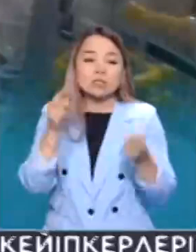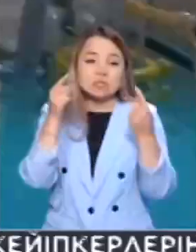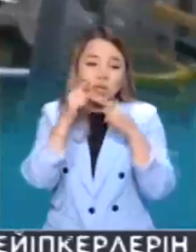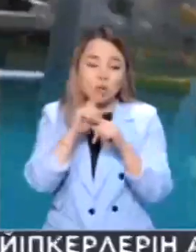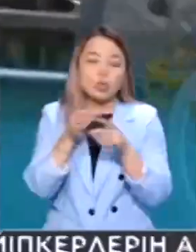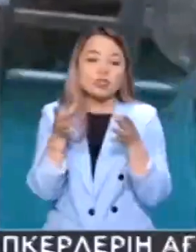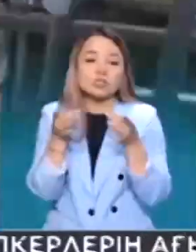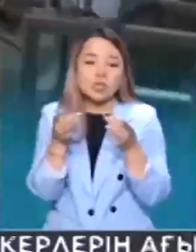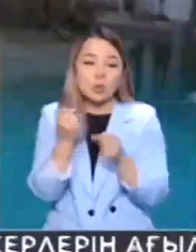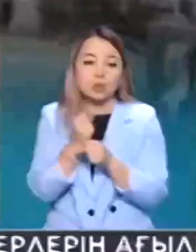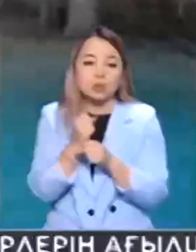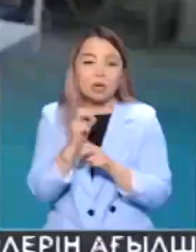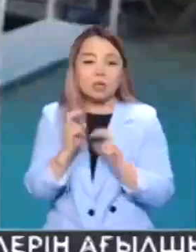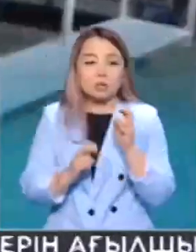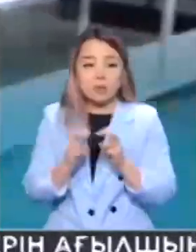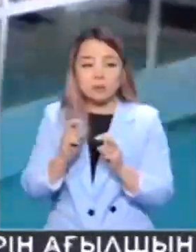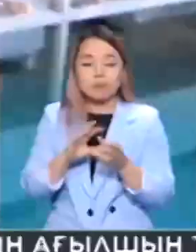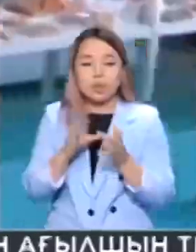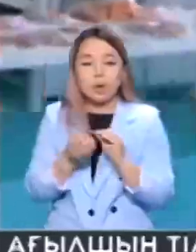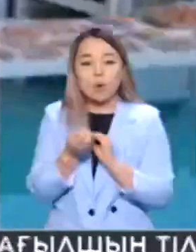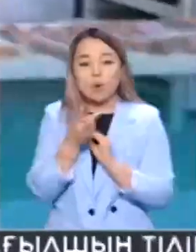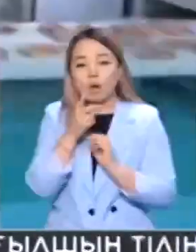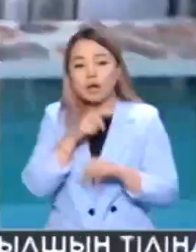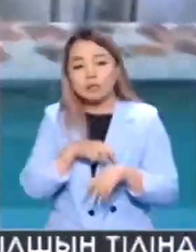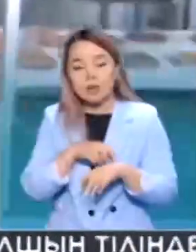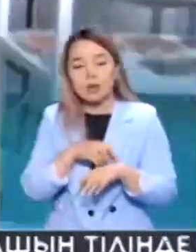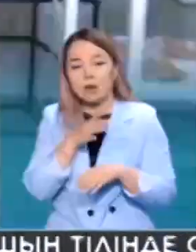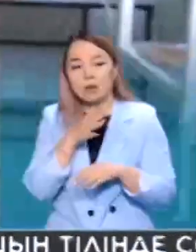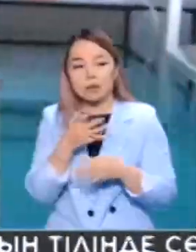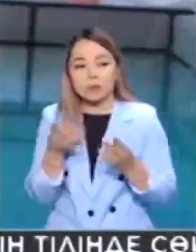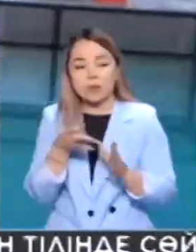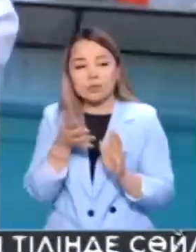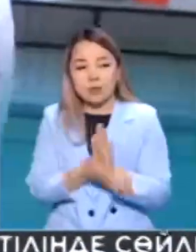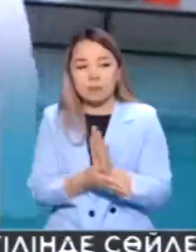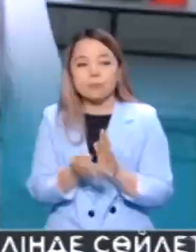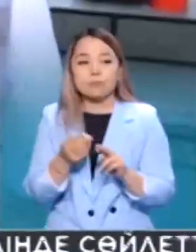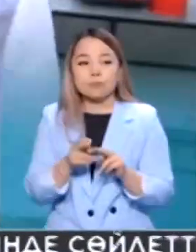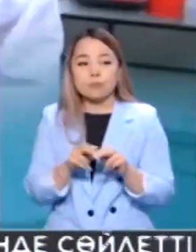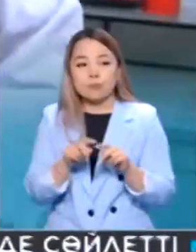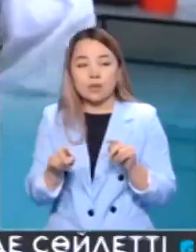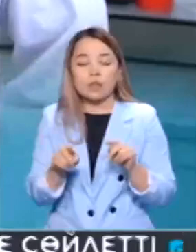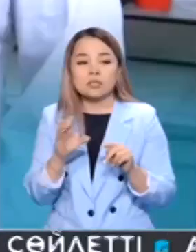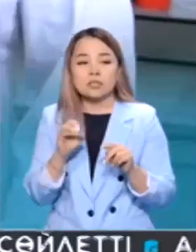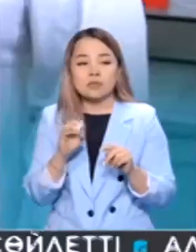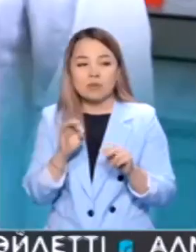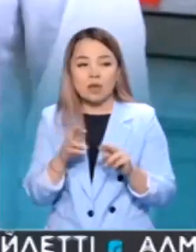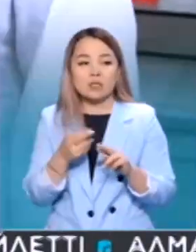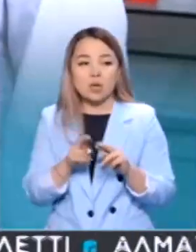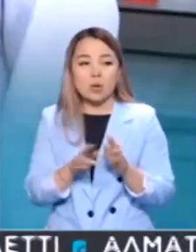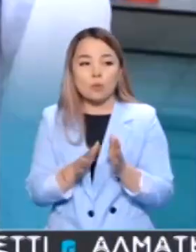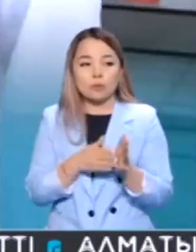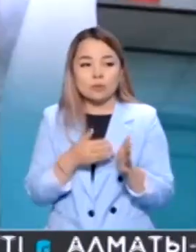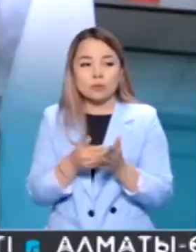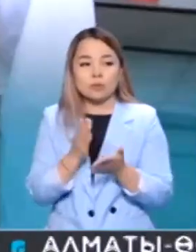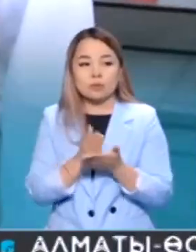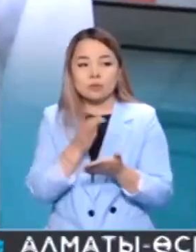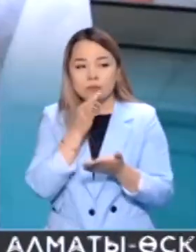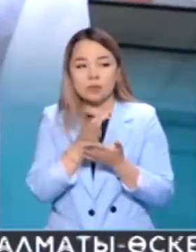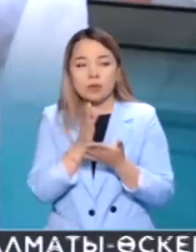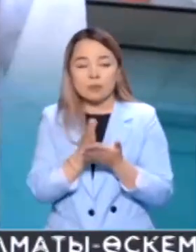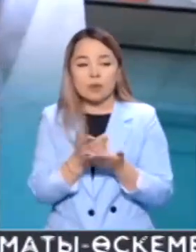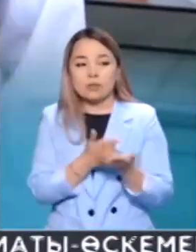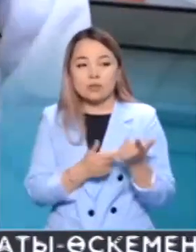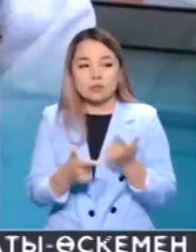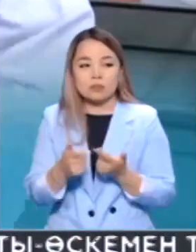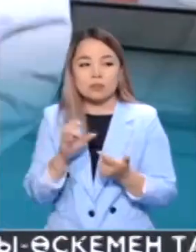өзінде шикізатты өңдеуге кемі 12 сағаттай уақыт кетеді. Осы мерзім аралығында стевия өсімдігінен мынандай үш түрлі дайын өнім алуға